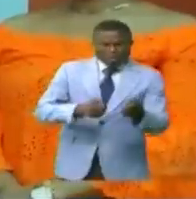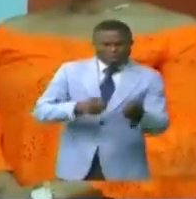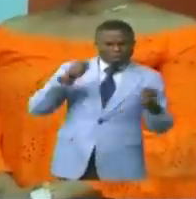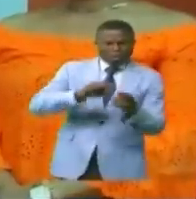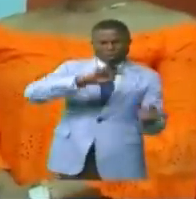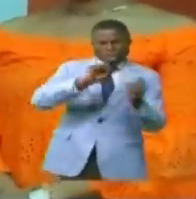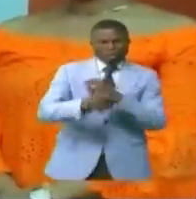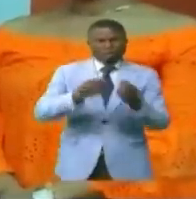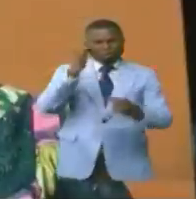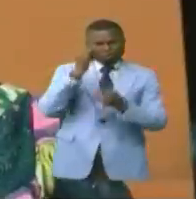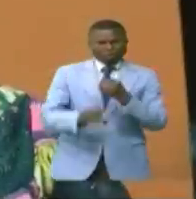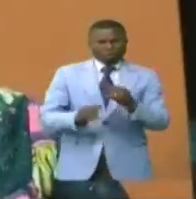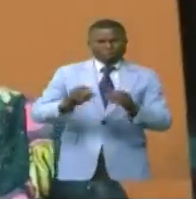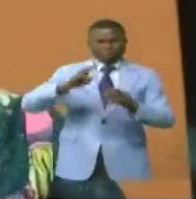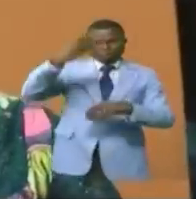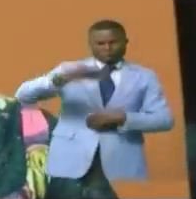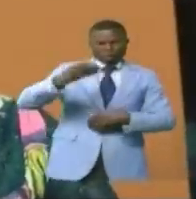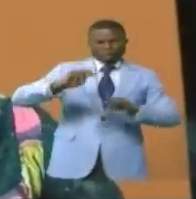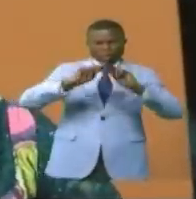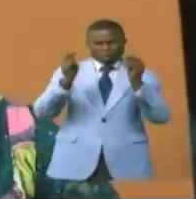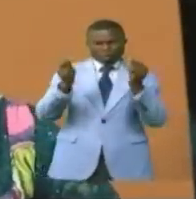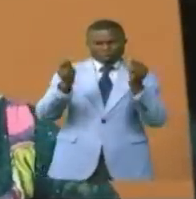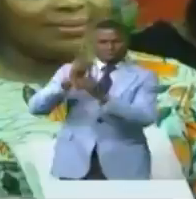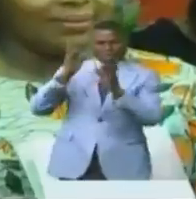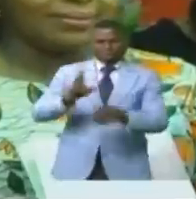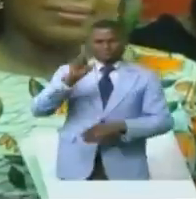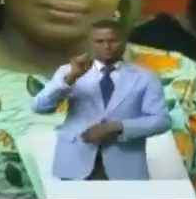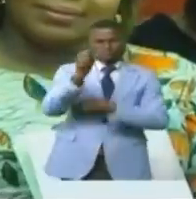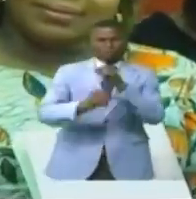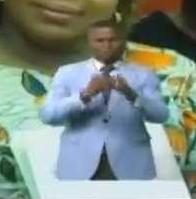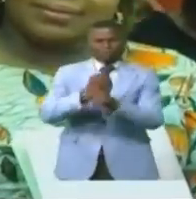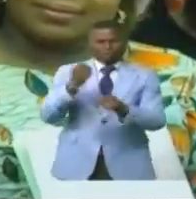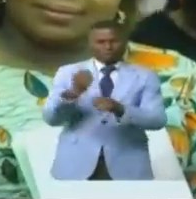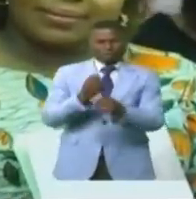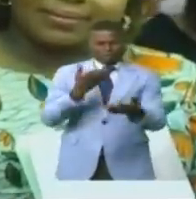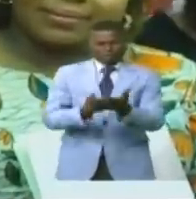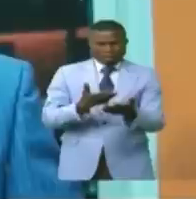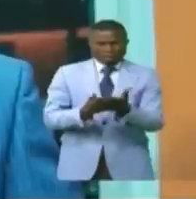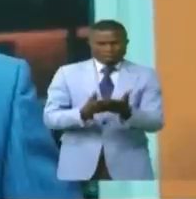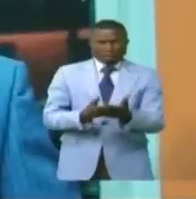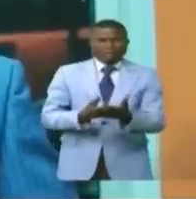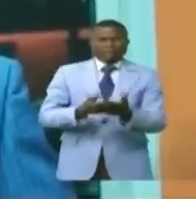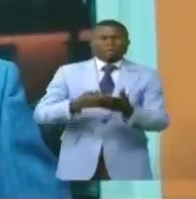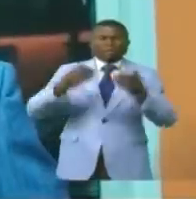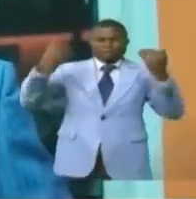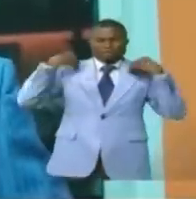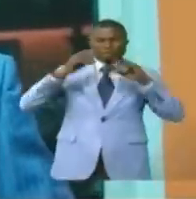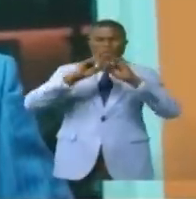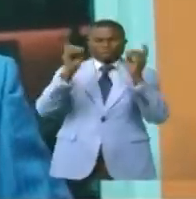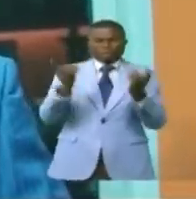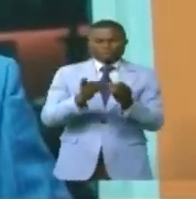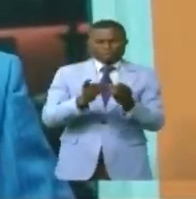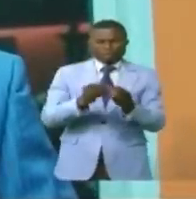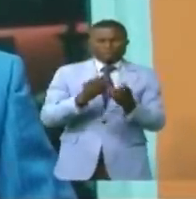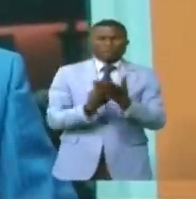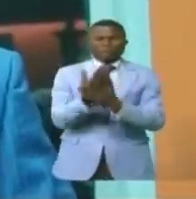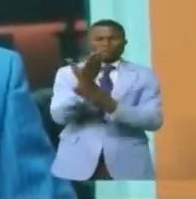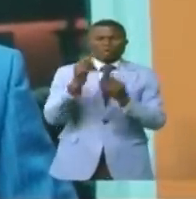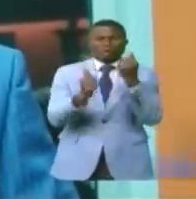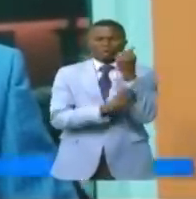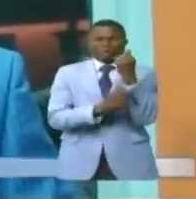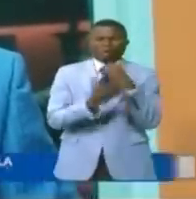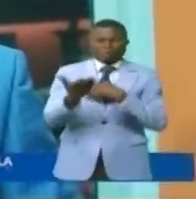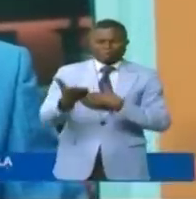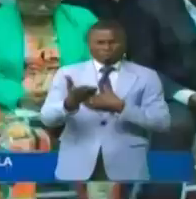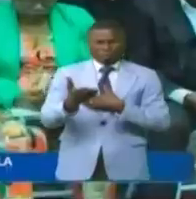Cette quatrième délégation syndicale en 20 ans d'existence du CAMI, selon le chef du département des ressources humaines, Émeric Kapoutou,